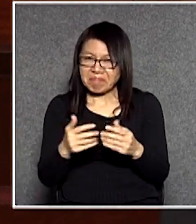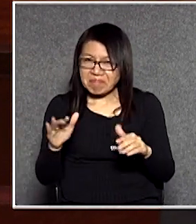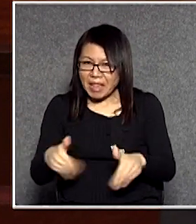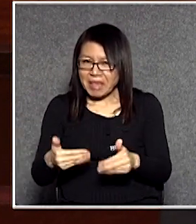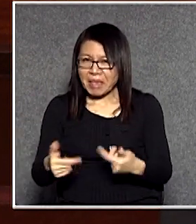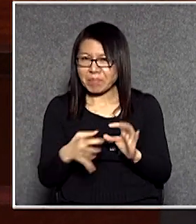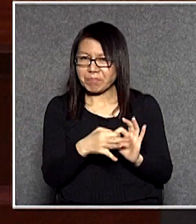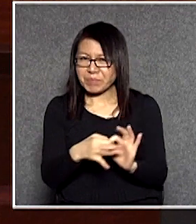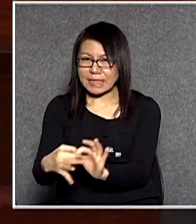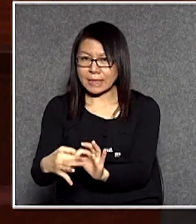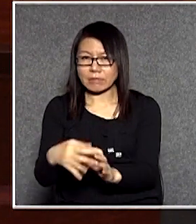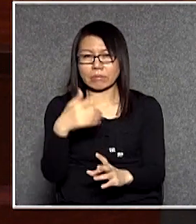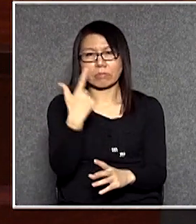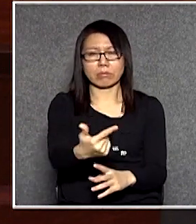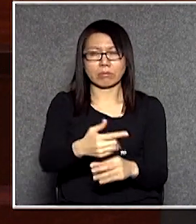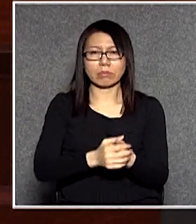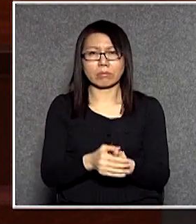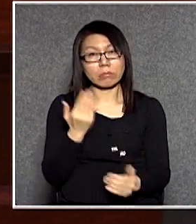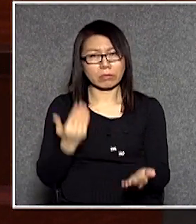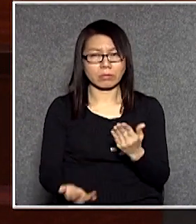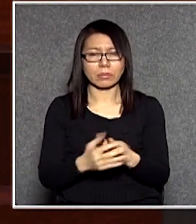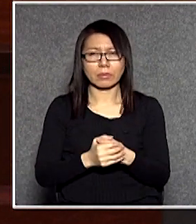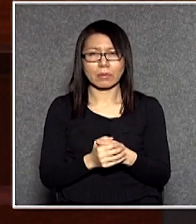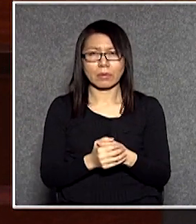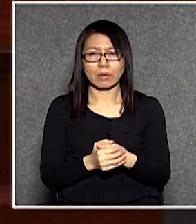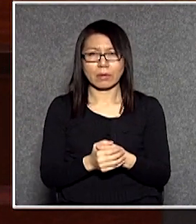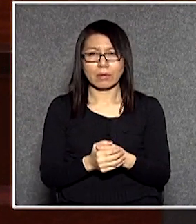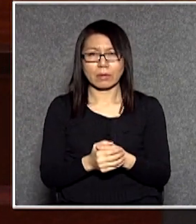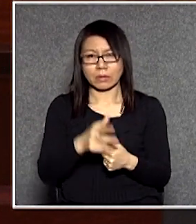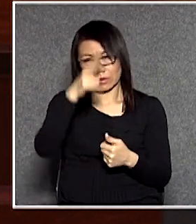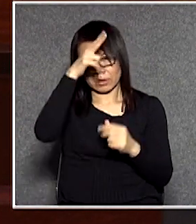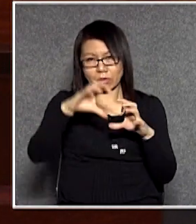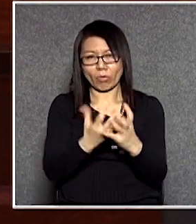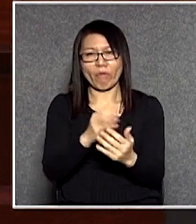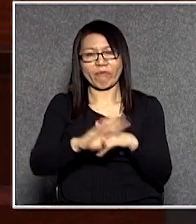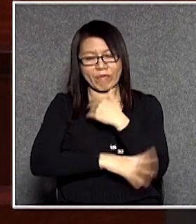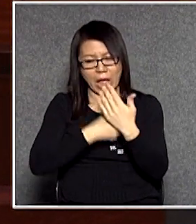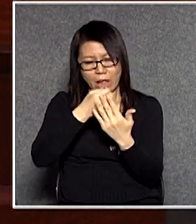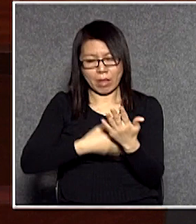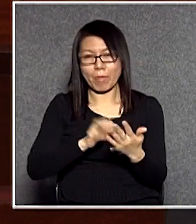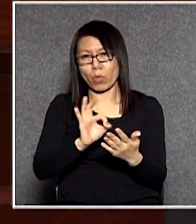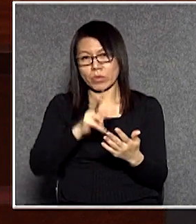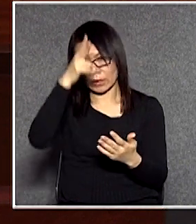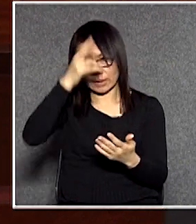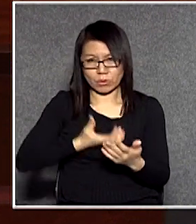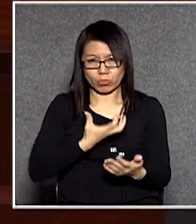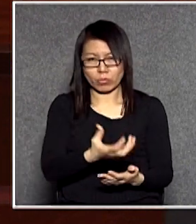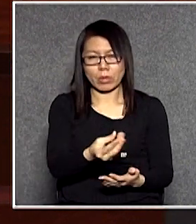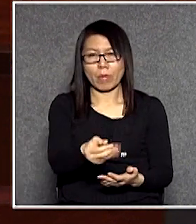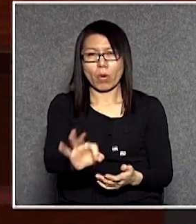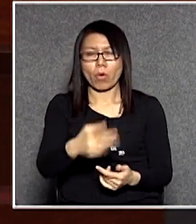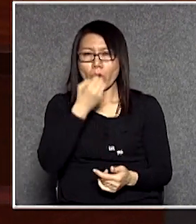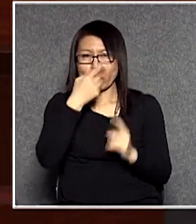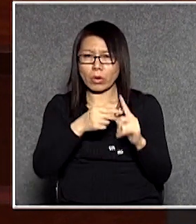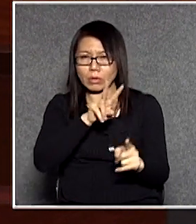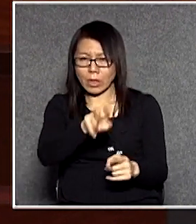縷，但是我們現在沒有政黨法，沒有政治捐獻法，市民監察議員有